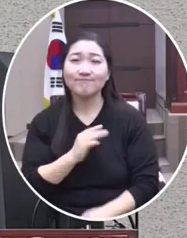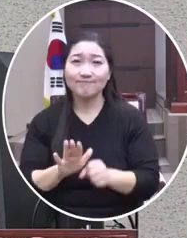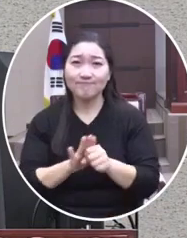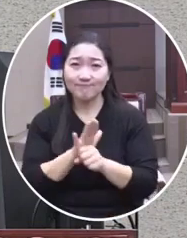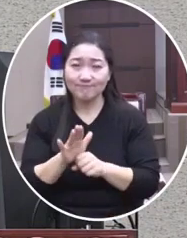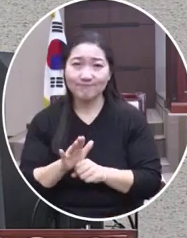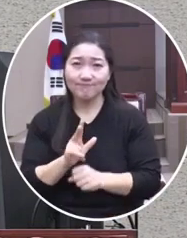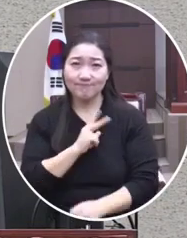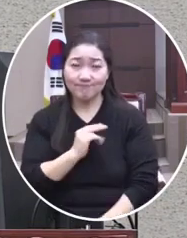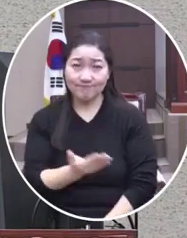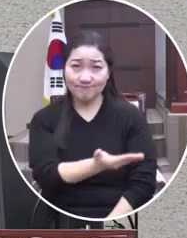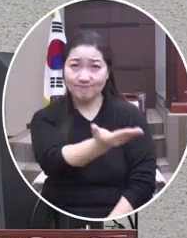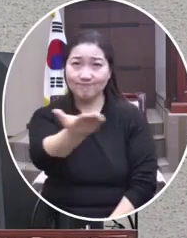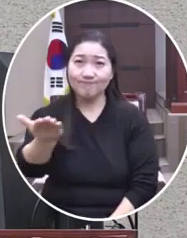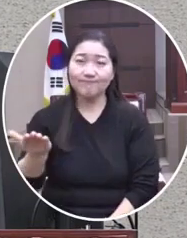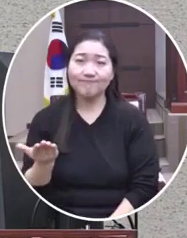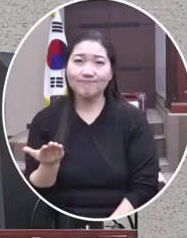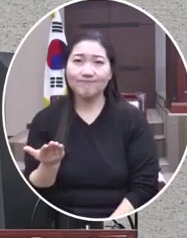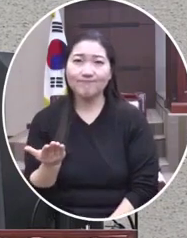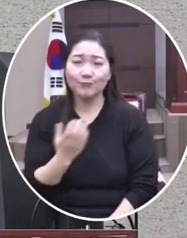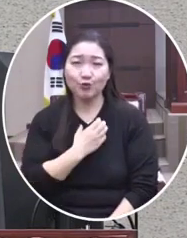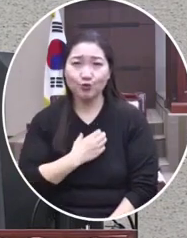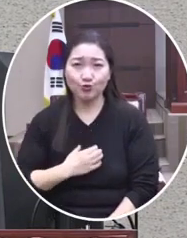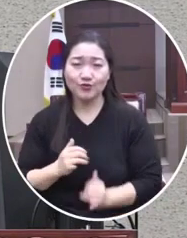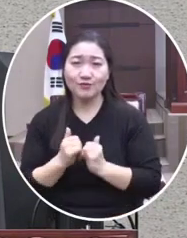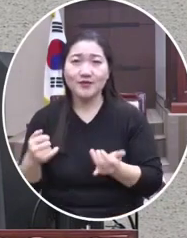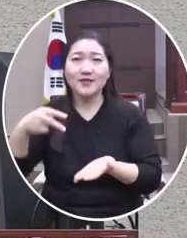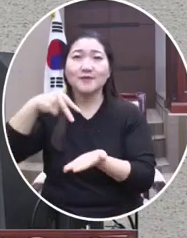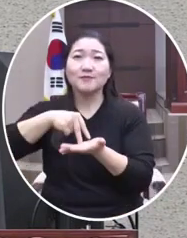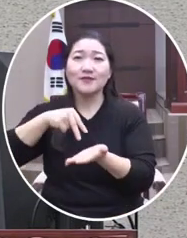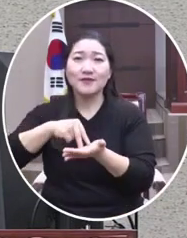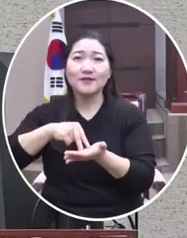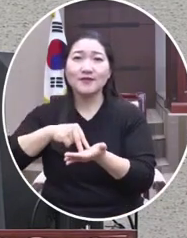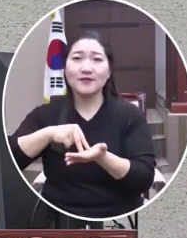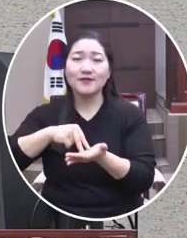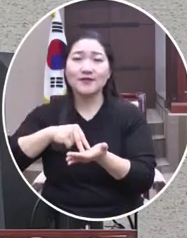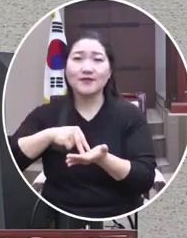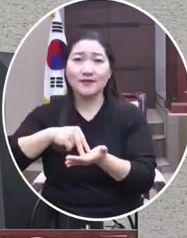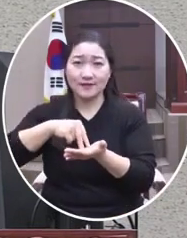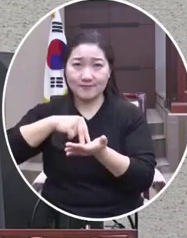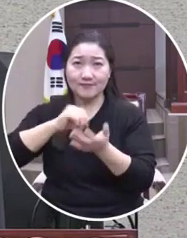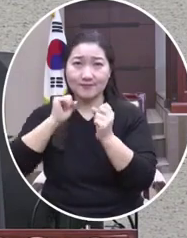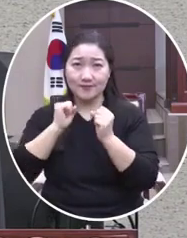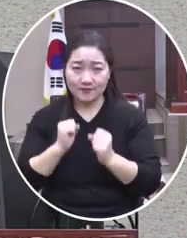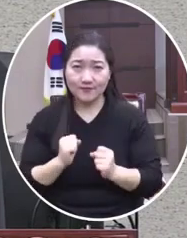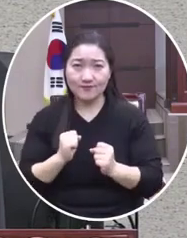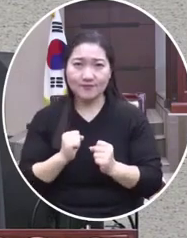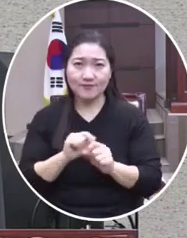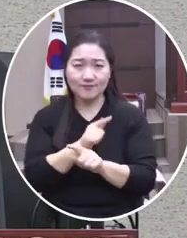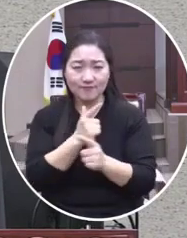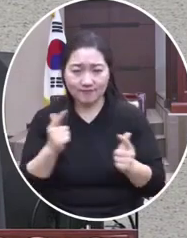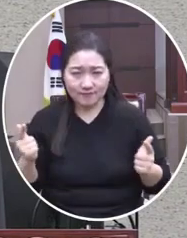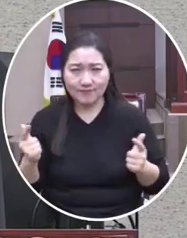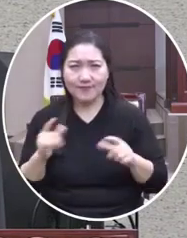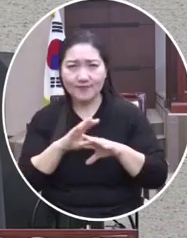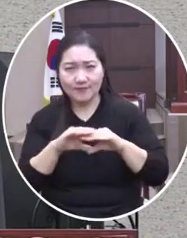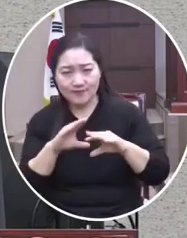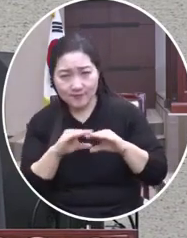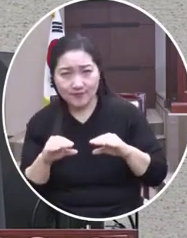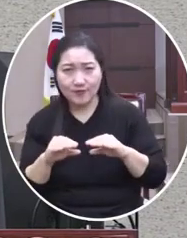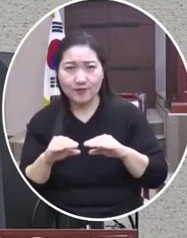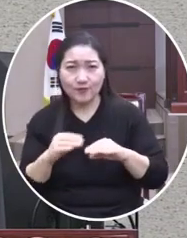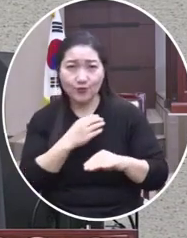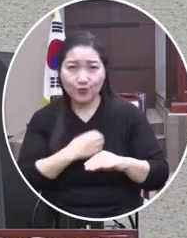동료의원 여러분 구민의 입장에 서서 각종 현안을 해결하기 위해 동분서주하며